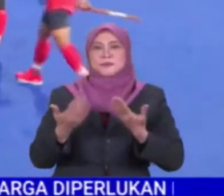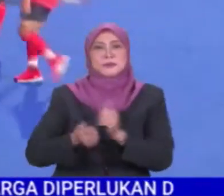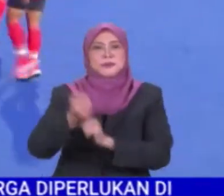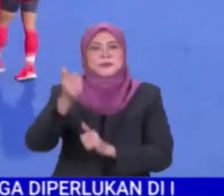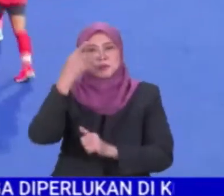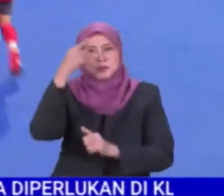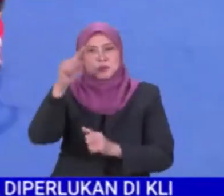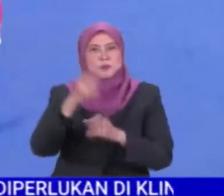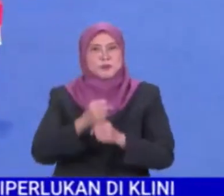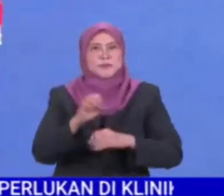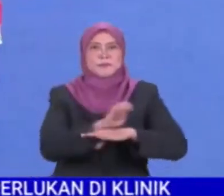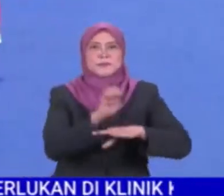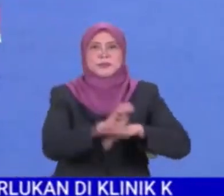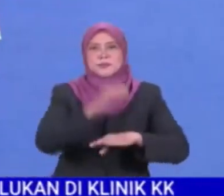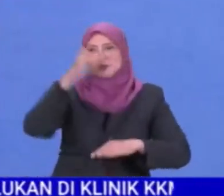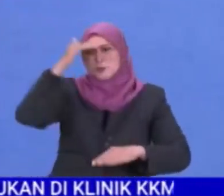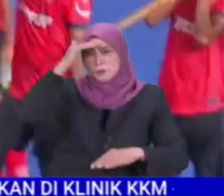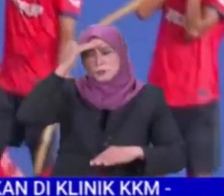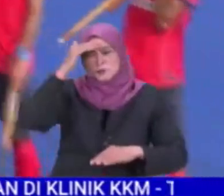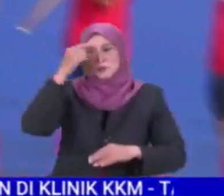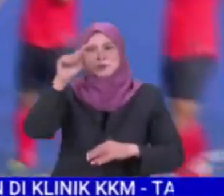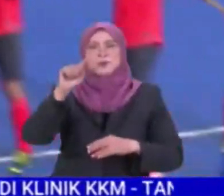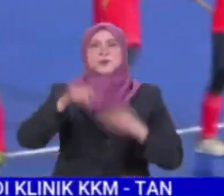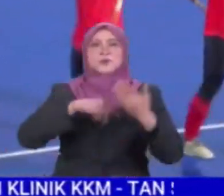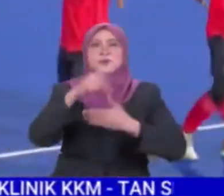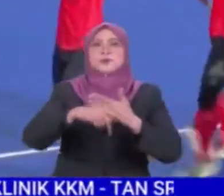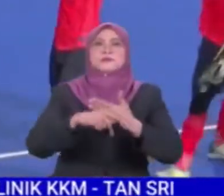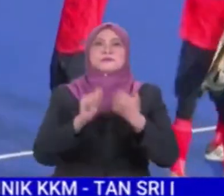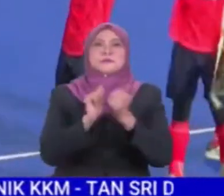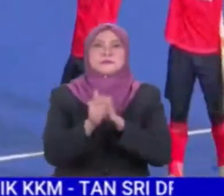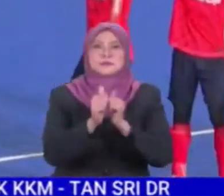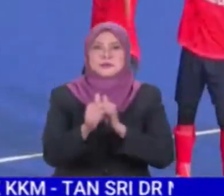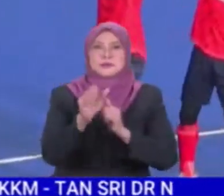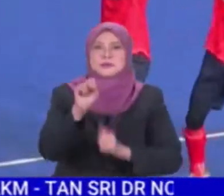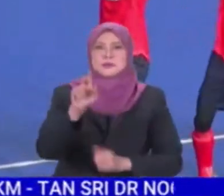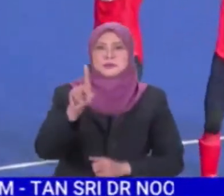bagi menghadirkan emas bagi Johor dalam edisi-edisi Sukma sebelum ini.